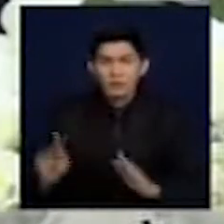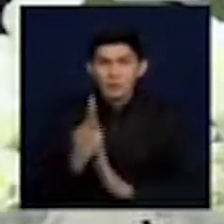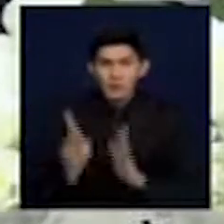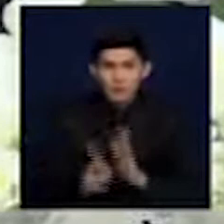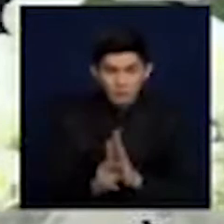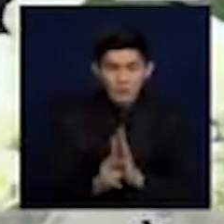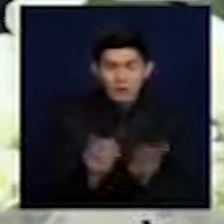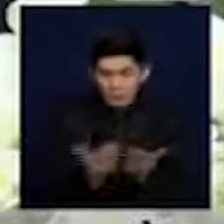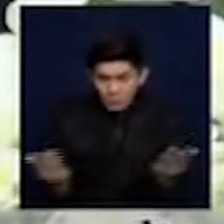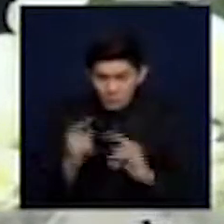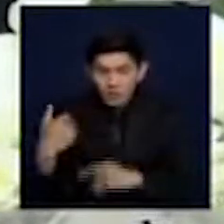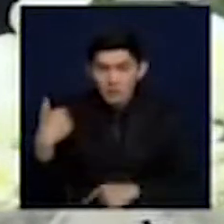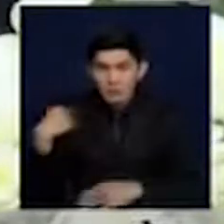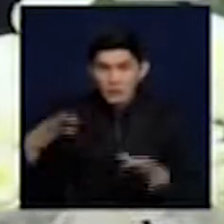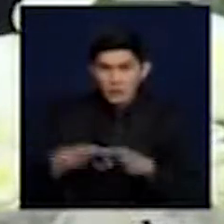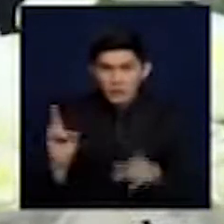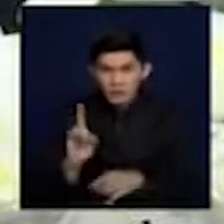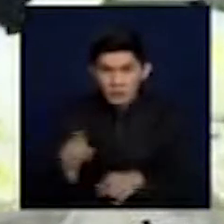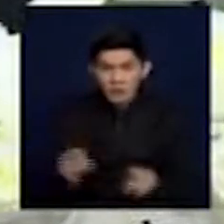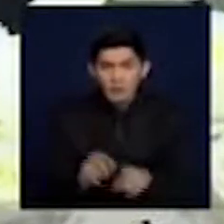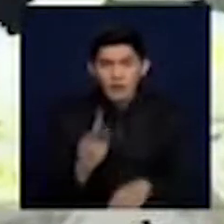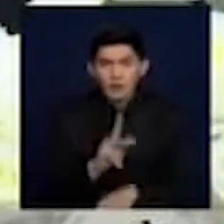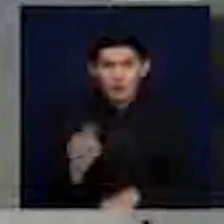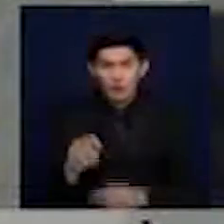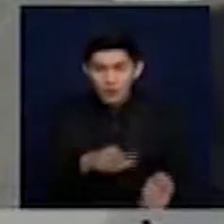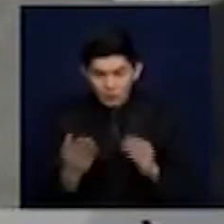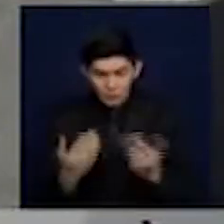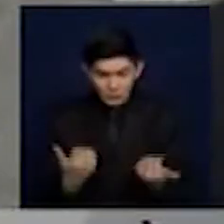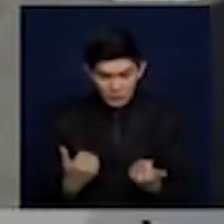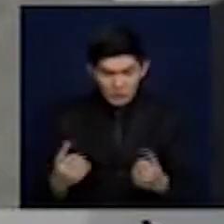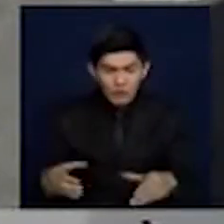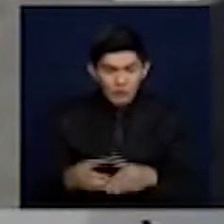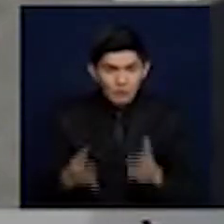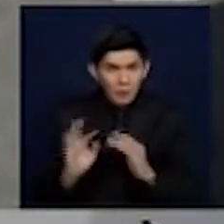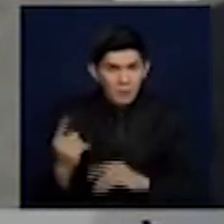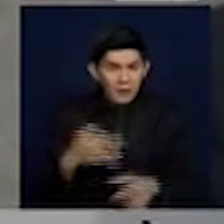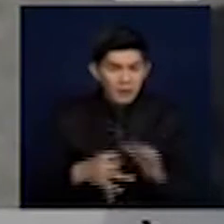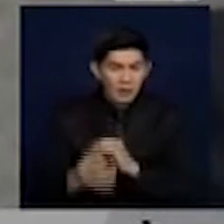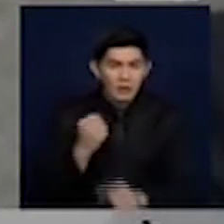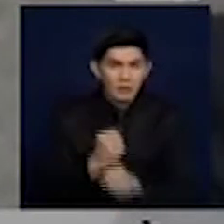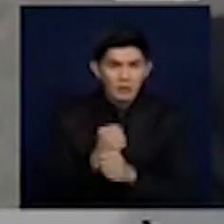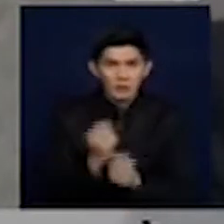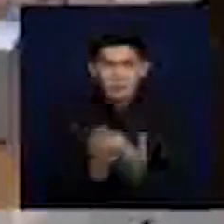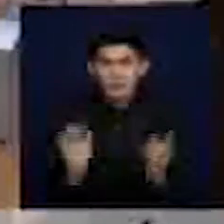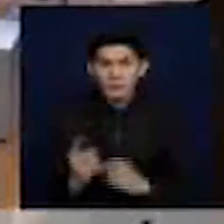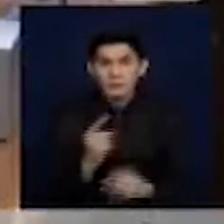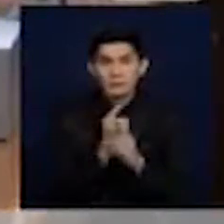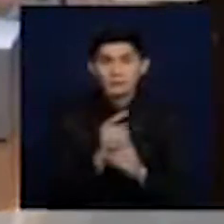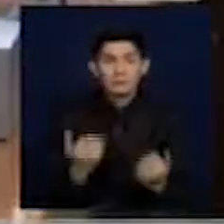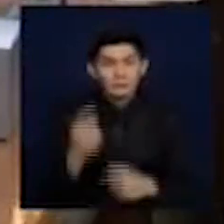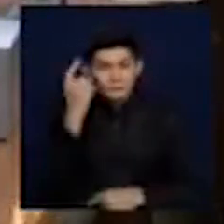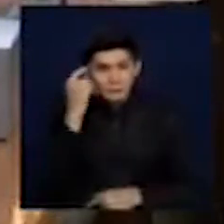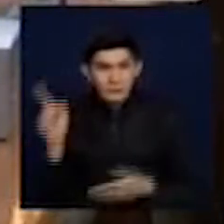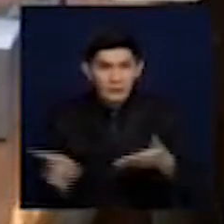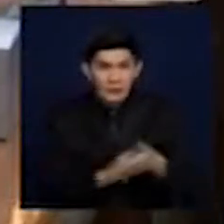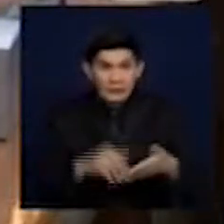เด็นอาทิเรียกร้องให้ยุบกกต.ชุดปัจจุบันและตั้งชุดใหม่มาทำหน้าที่ตามรัฐธรรมนูญใหม่และเห็นว่าการเลือกตั้